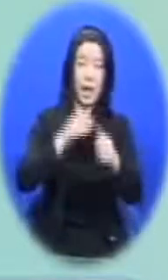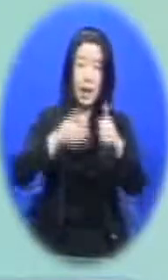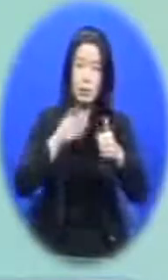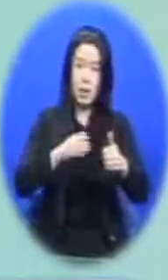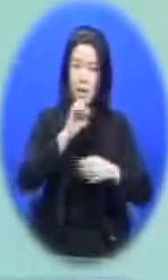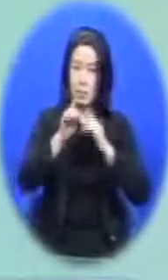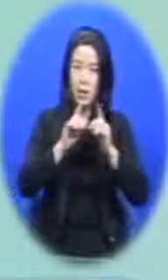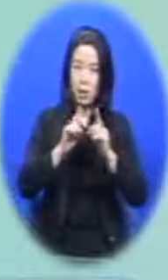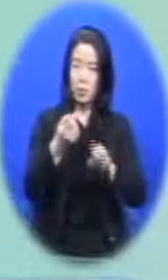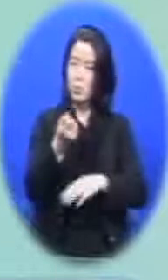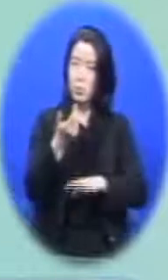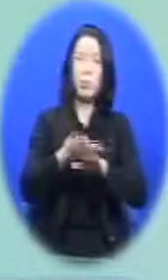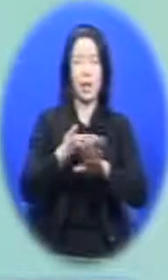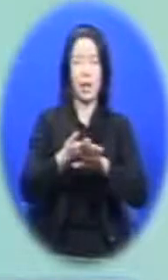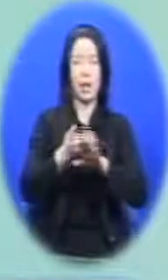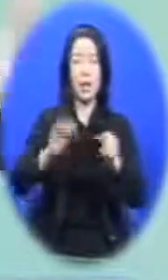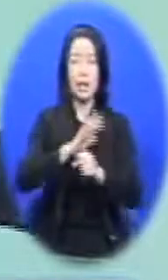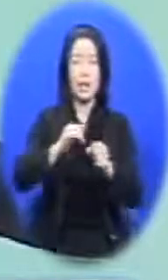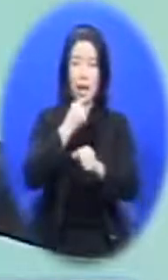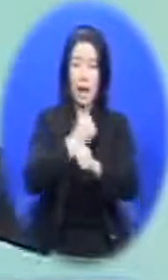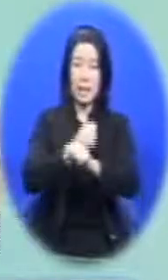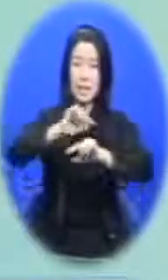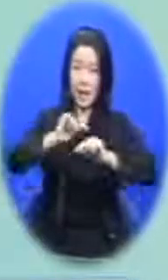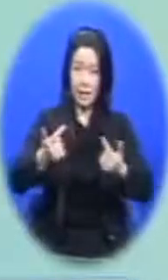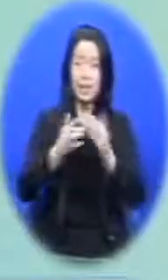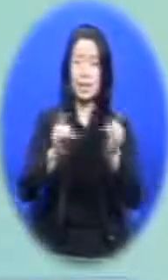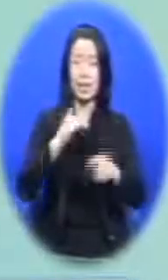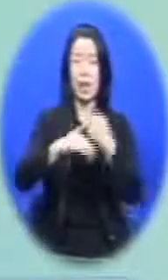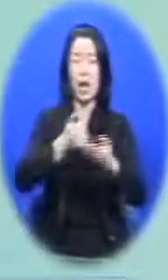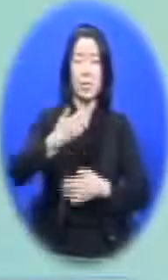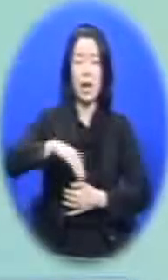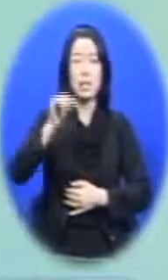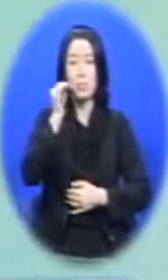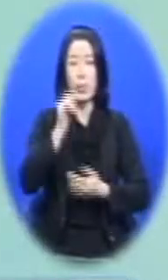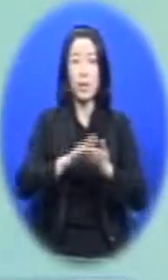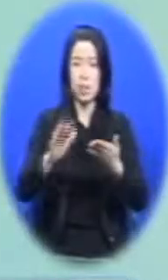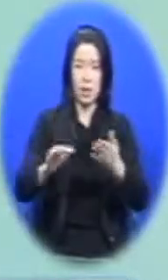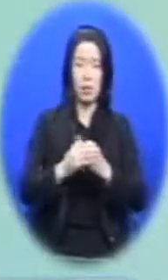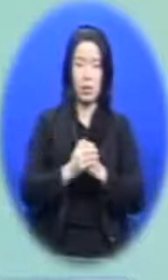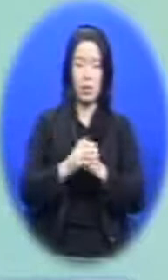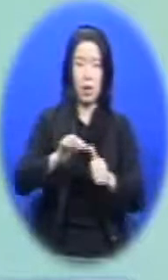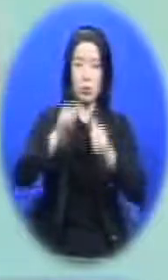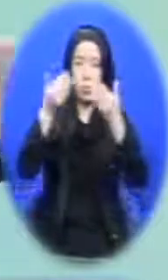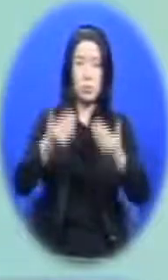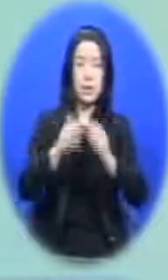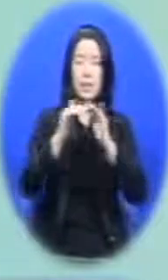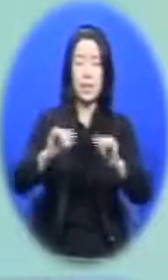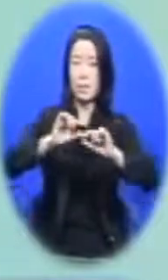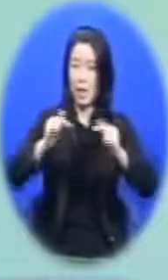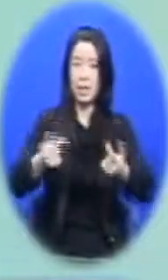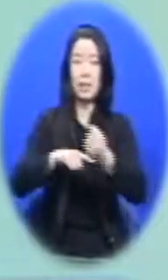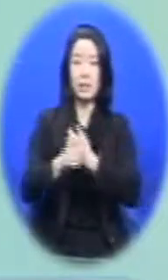조금 다른 뉘앙스예요. 사랑하지 않는 사람은 하나님을 알지 못합니다. 구원받은 사람이